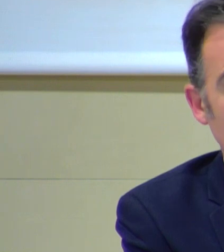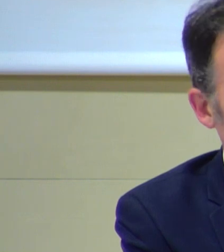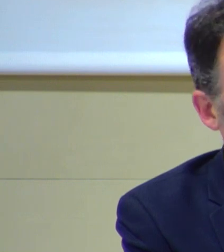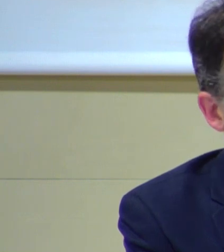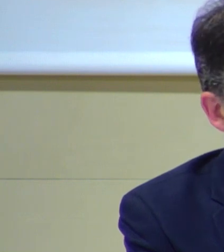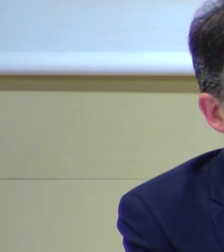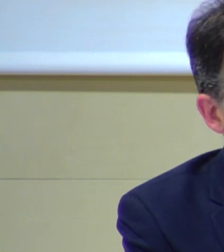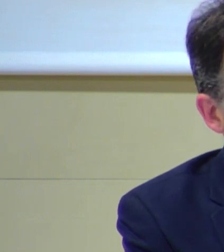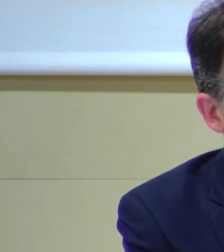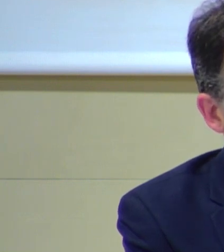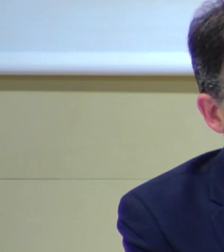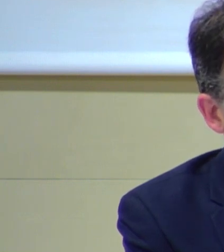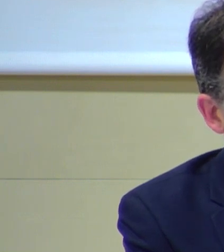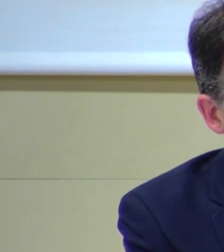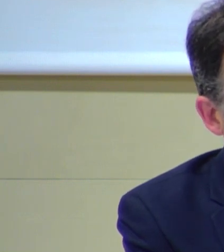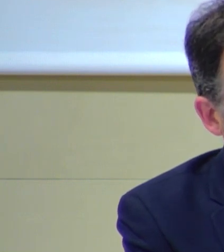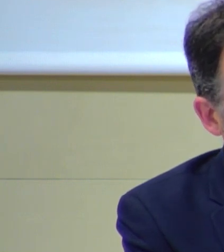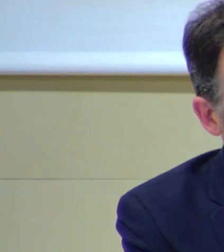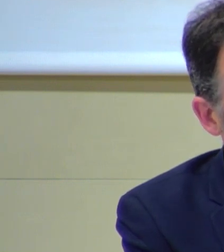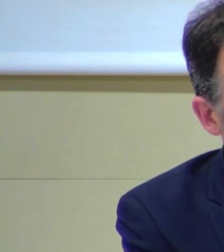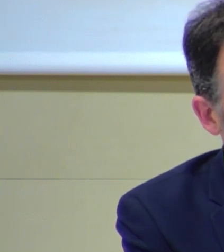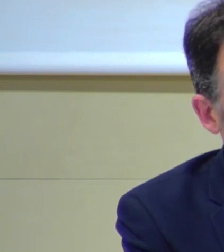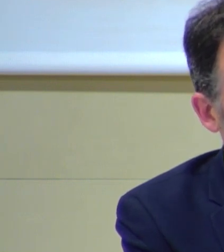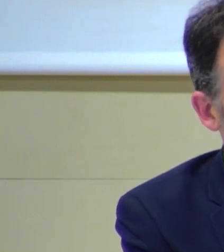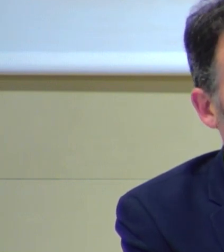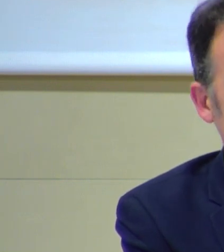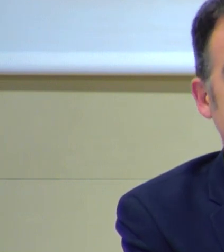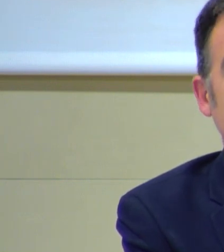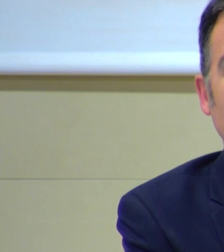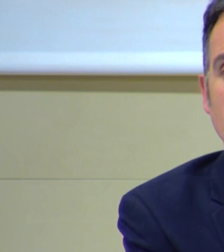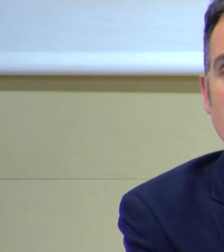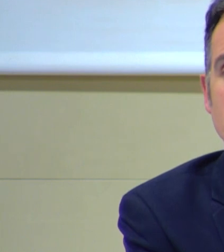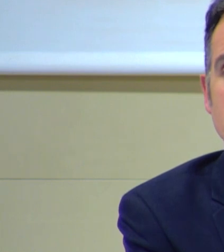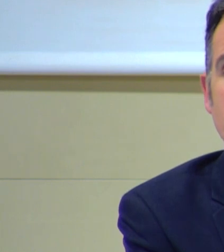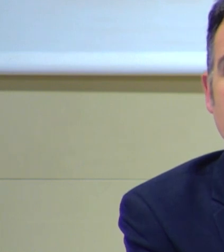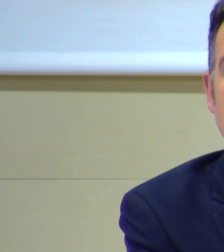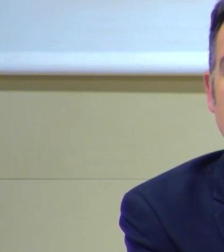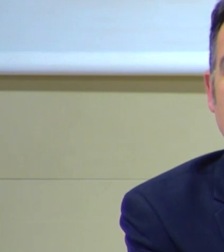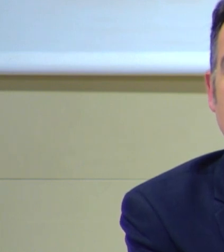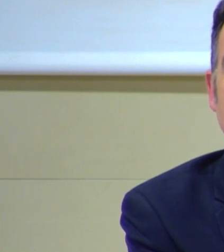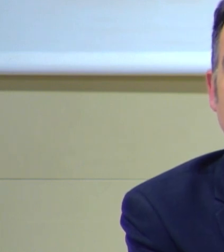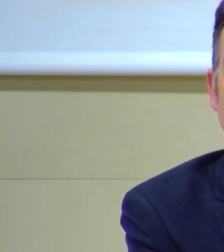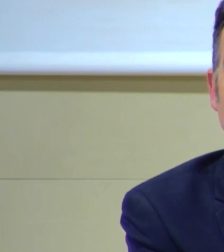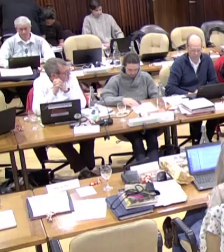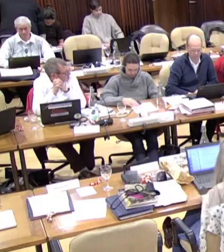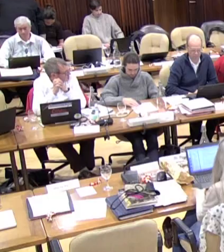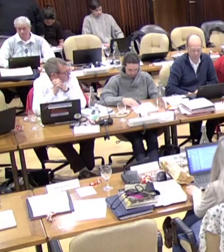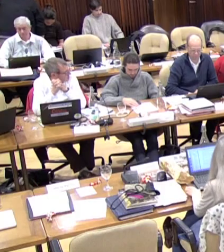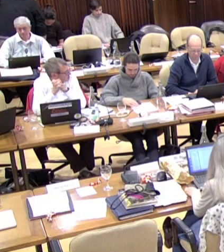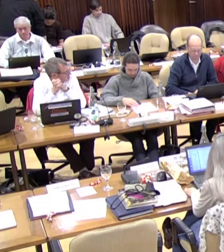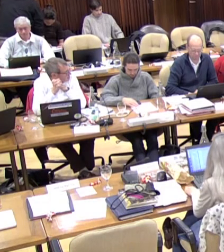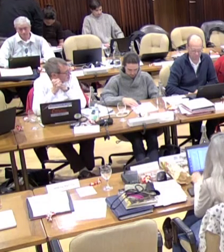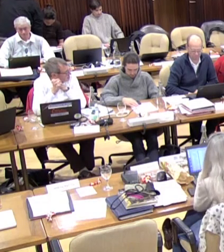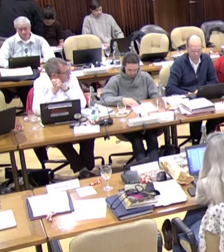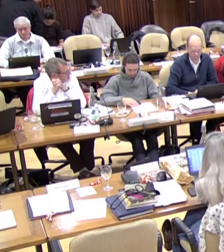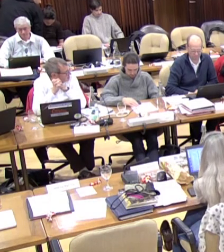l'unanimité délibération adoptée et l'a40 création du pôle sportif paul coca j'en ai parlé lors du budget qui